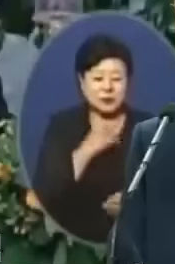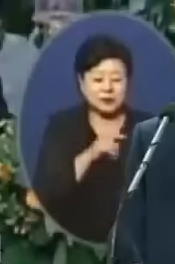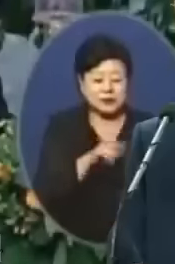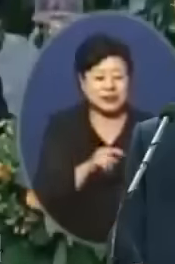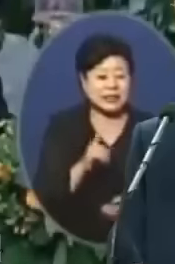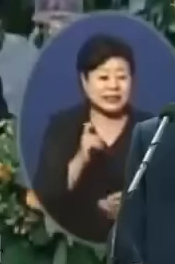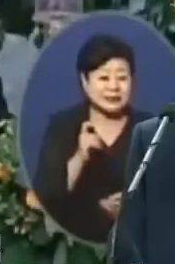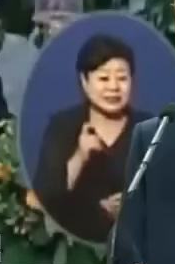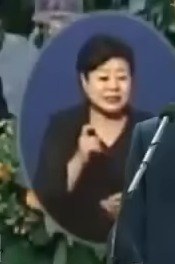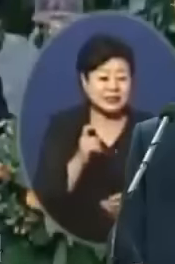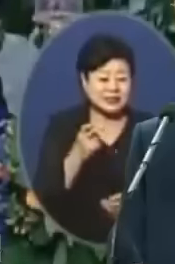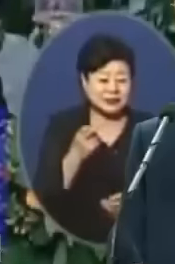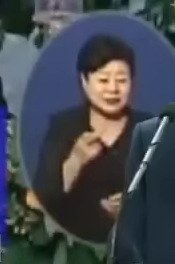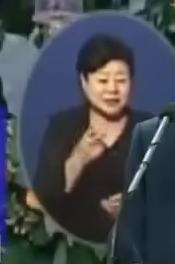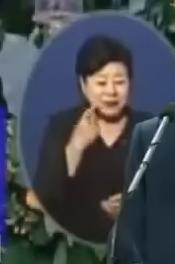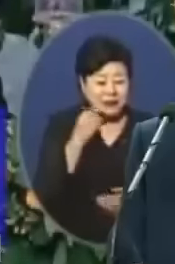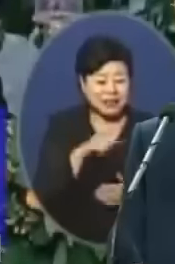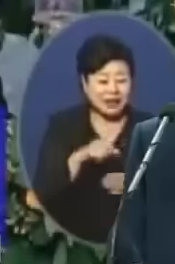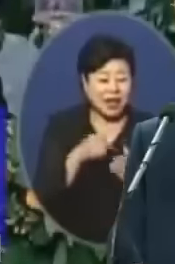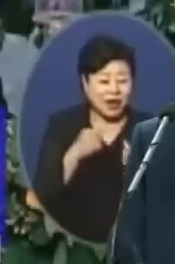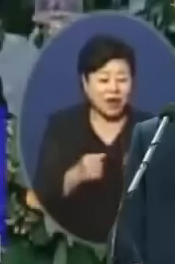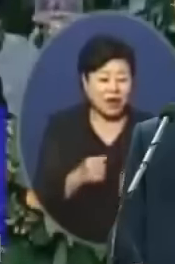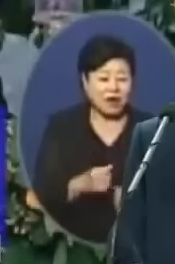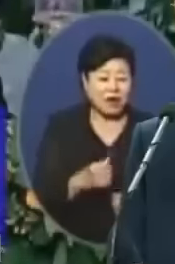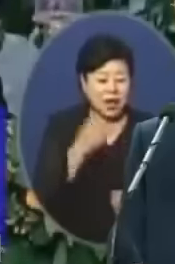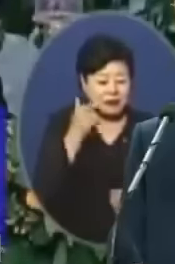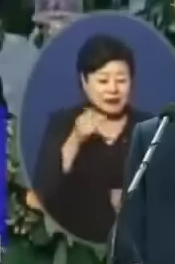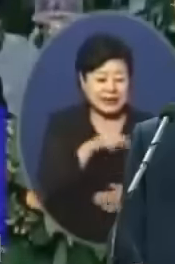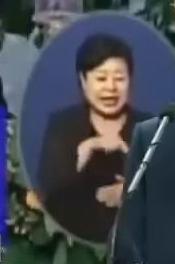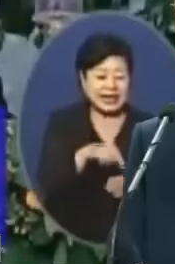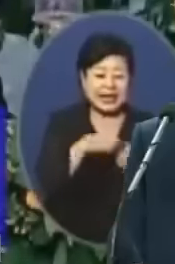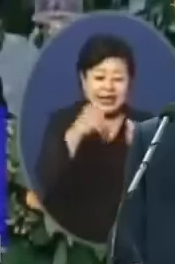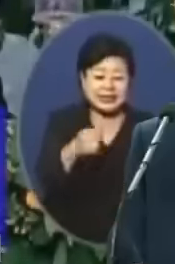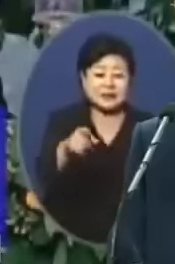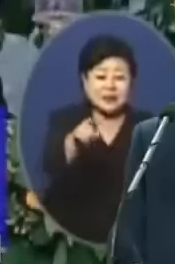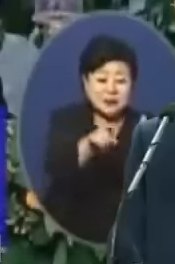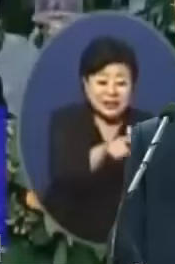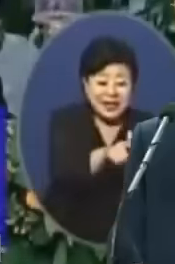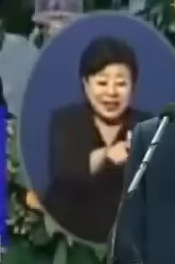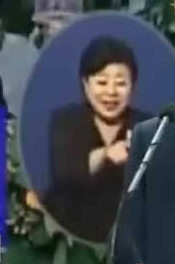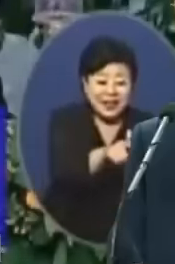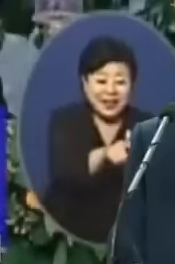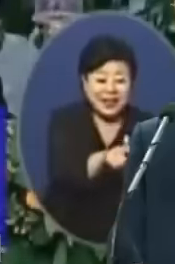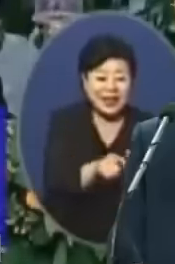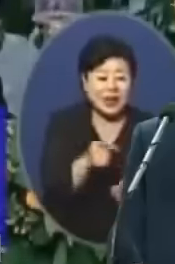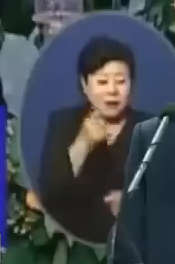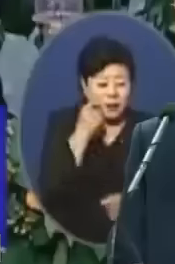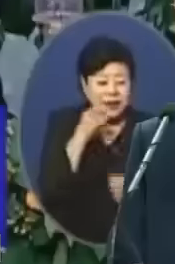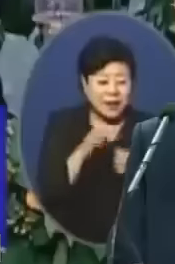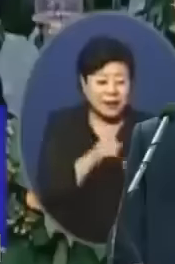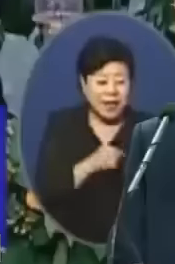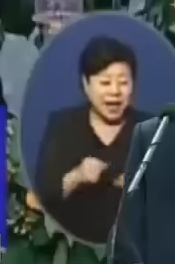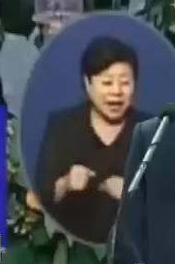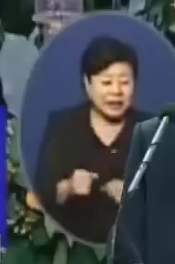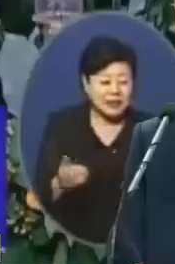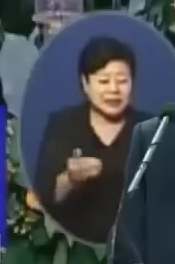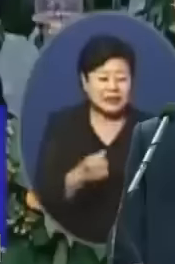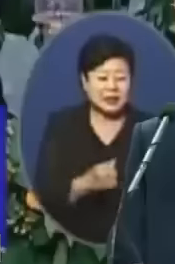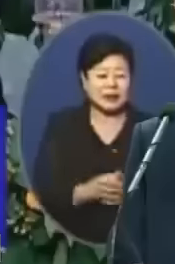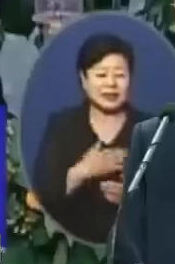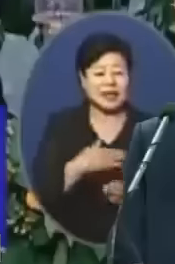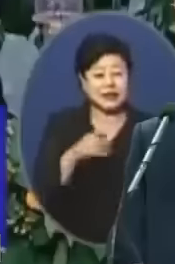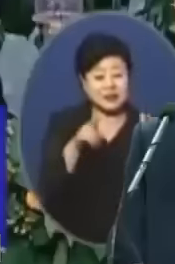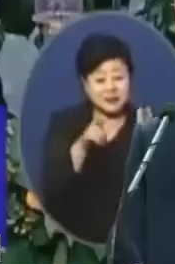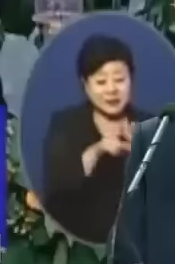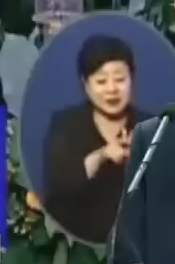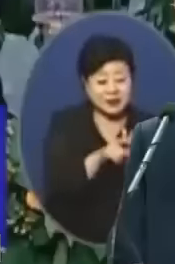11절로 12절에 내가 아버지 안에 거하고 아버지께서 내 안에 계심을 믿어라. 그렇지 못하겠거든 행하는 그 일로 말미암아 나를